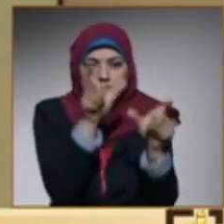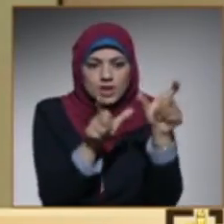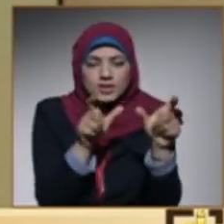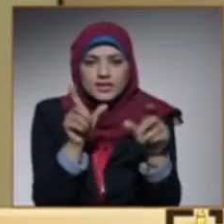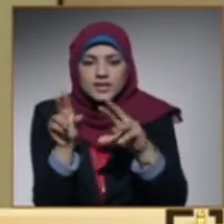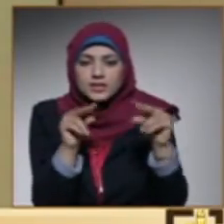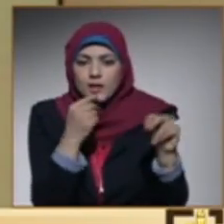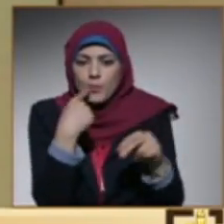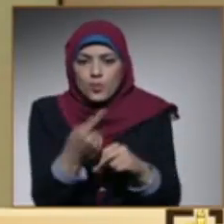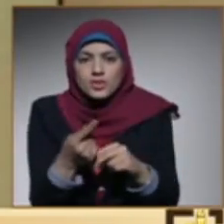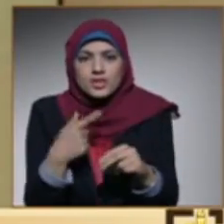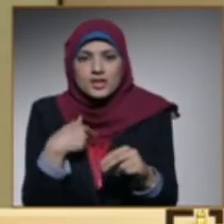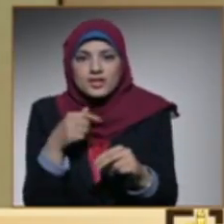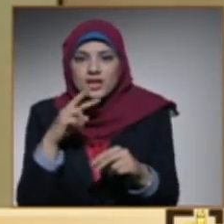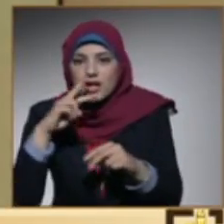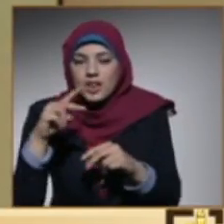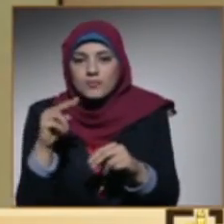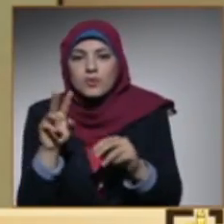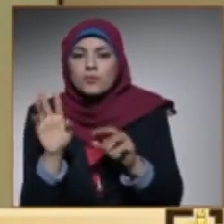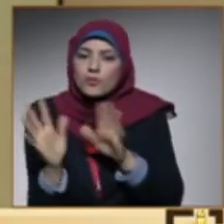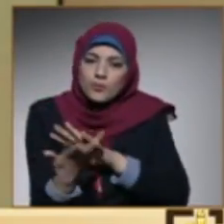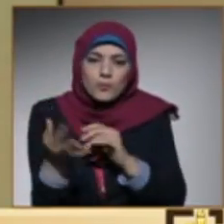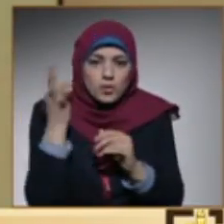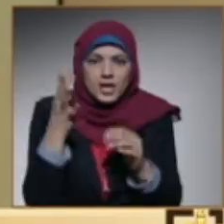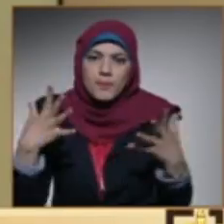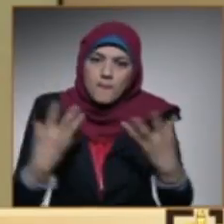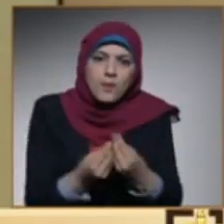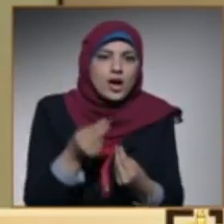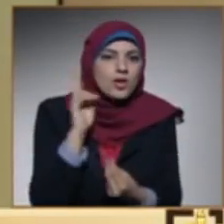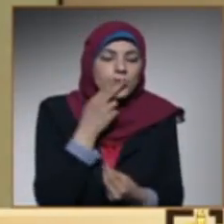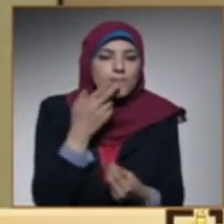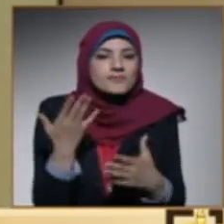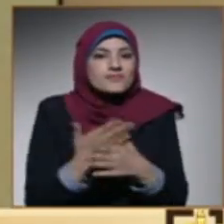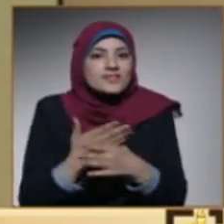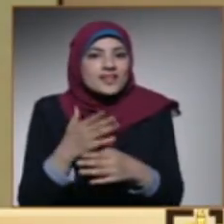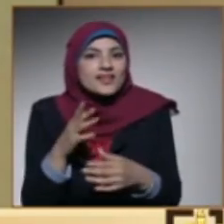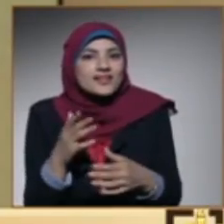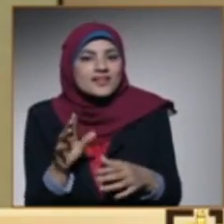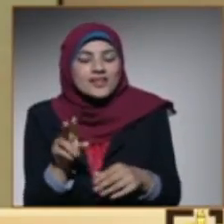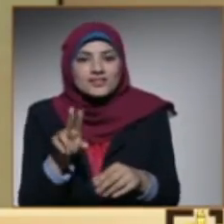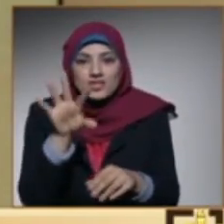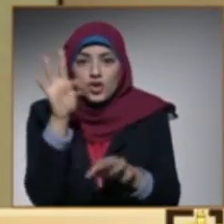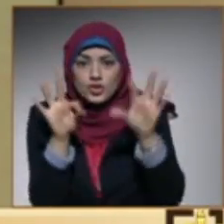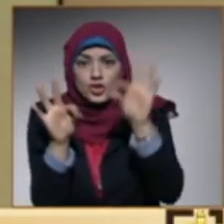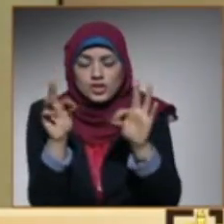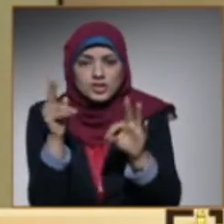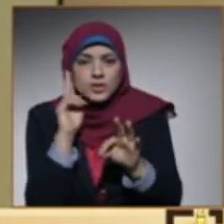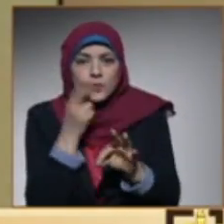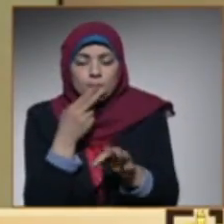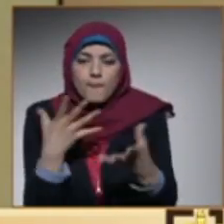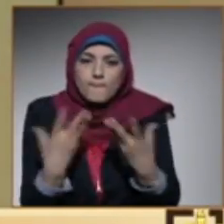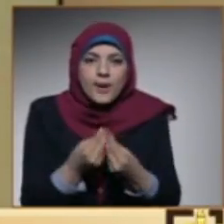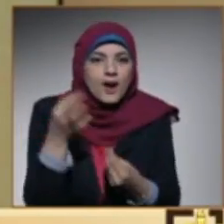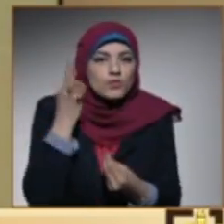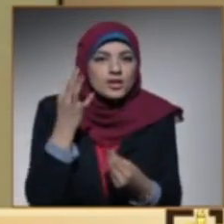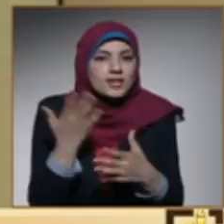احداهما متكلم والاخر اصم. ليه يعني كان الاختيار ما بين شخص بيتكلم وشخص اخر اصم في هذه المبادره؟ كمان